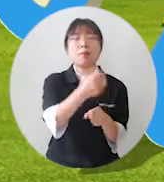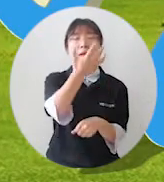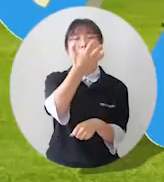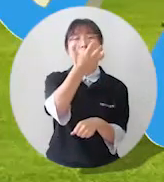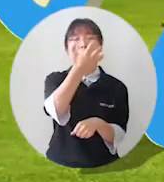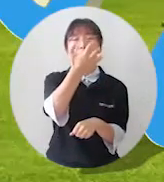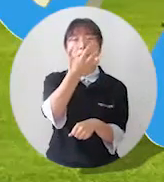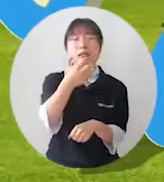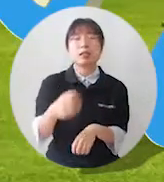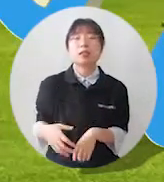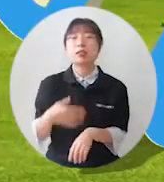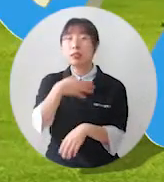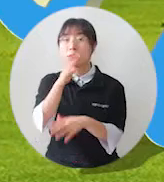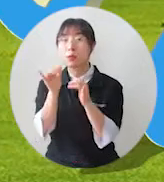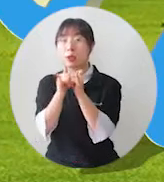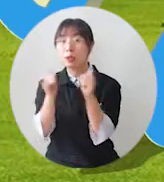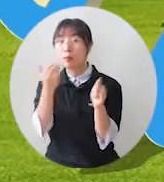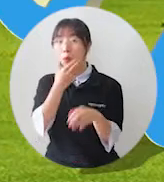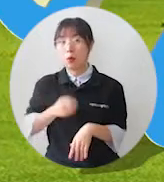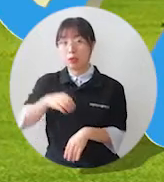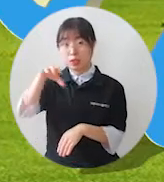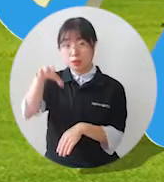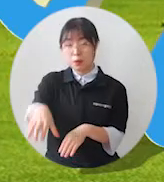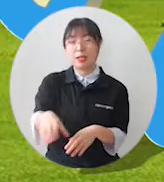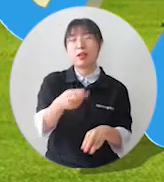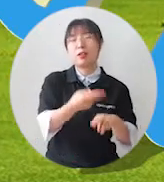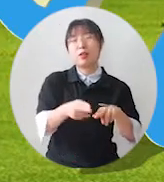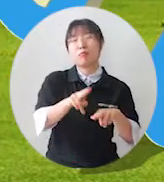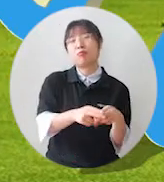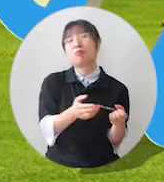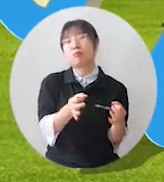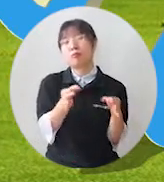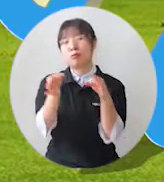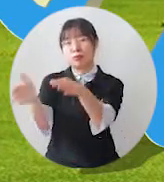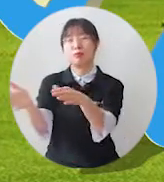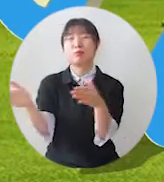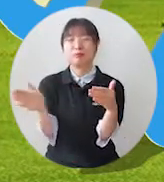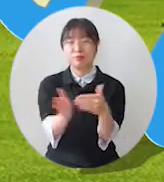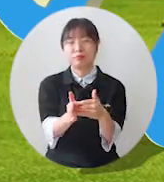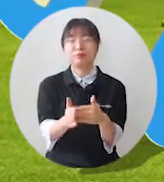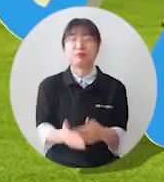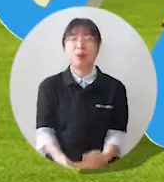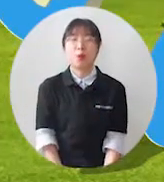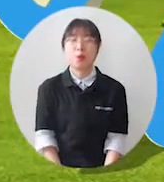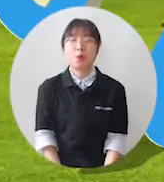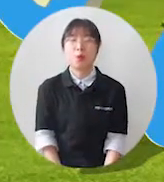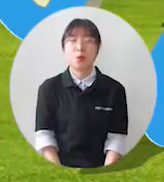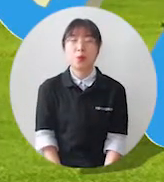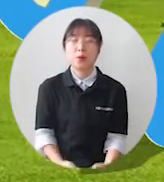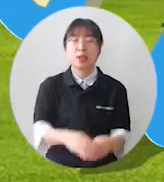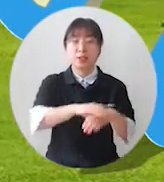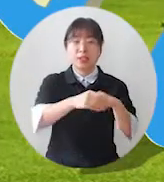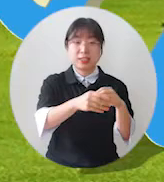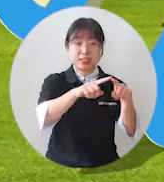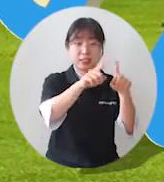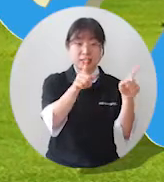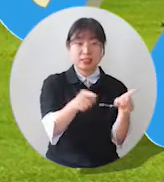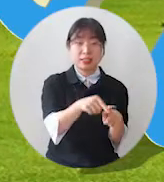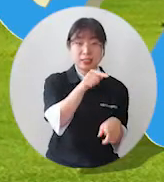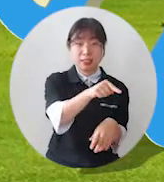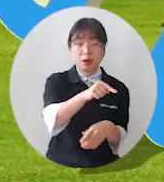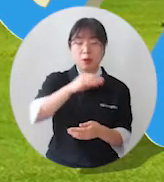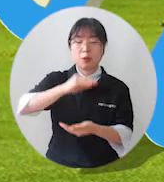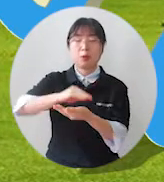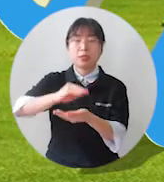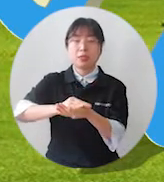80개를 의왕시 아름채 노인복지관에 기부했다는 훈훈한 소식을 전해드립니다. 기부된 수세미는 비대면